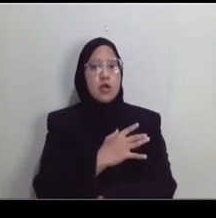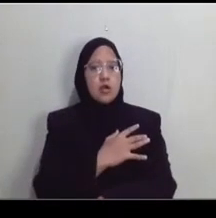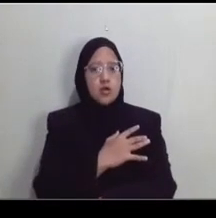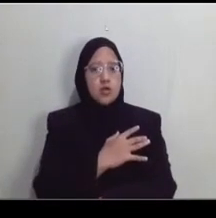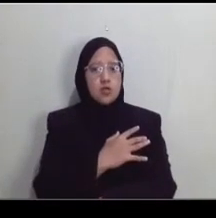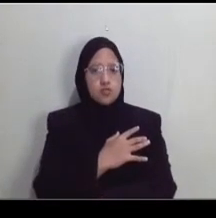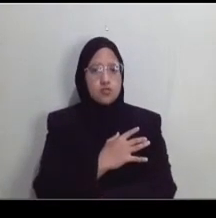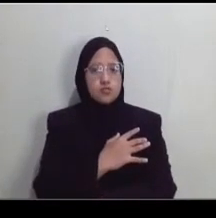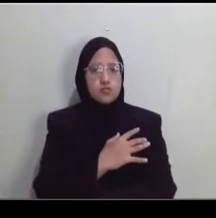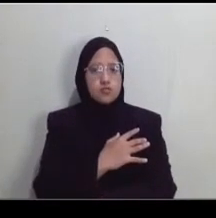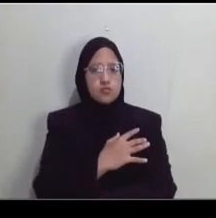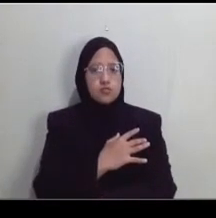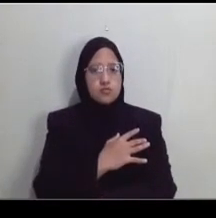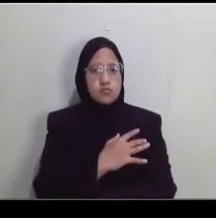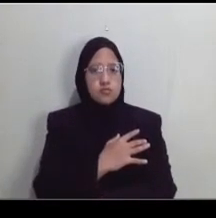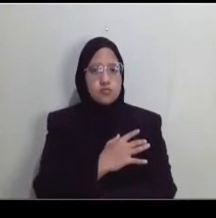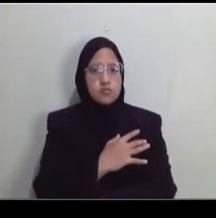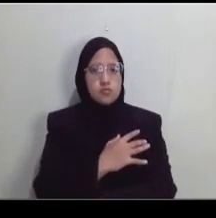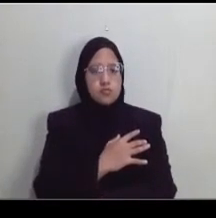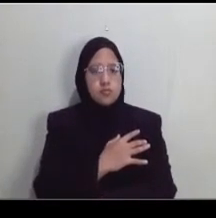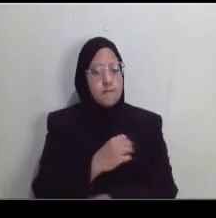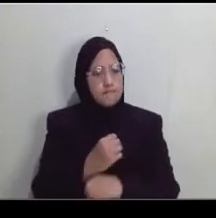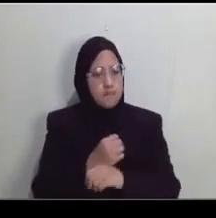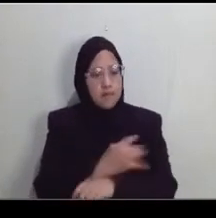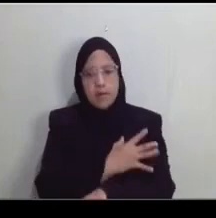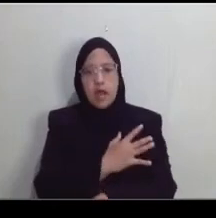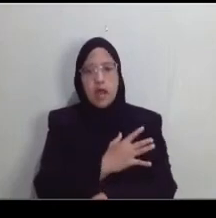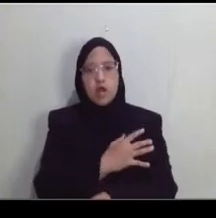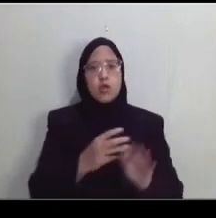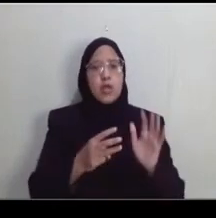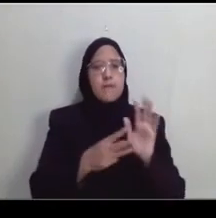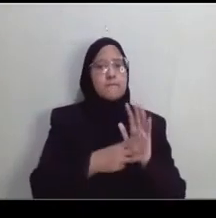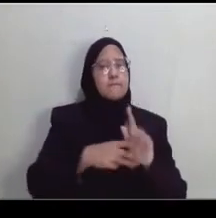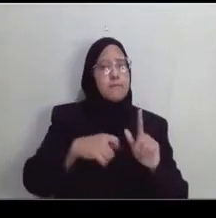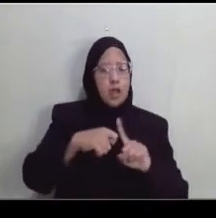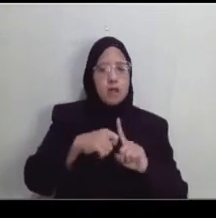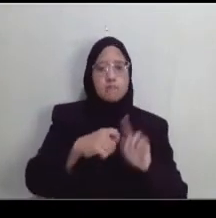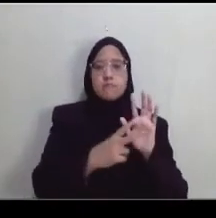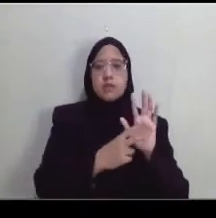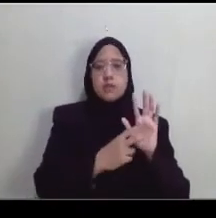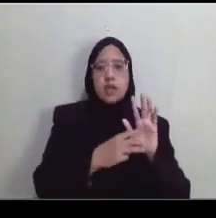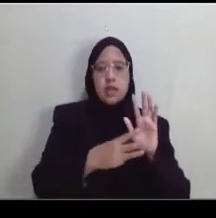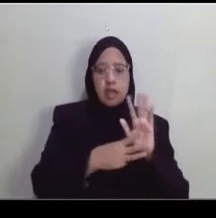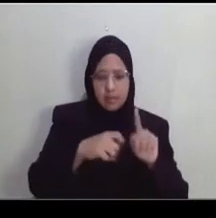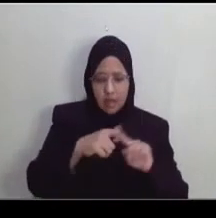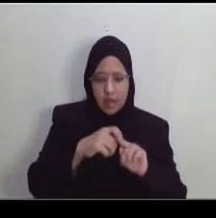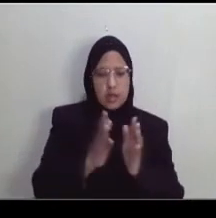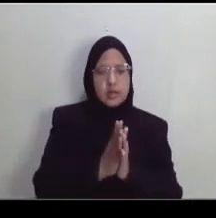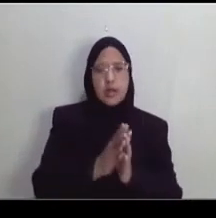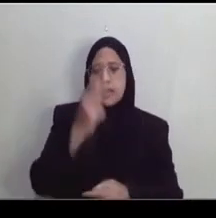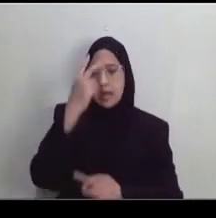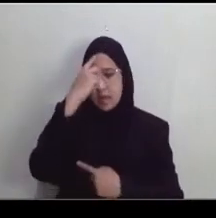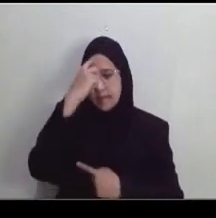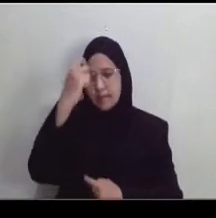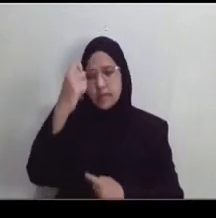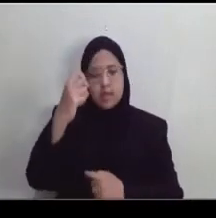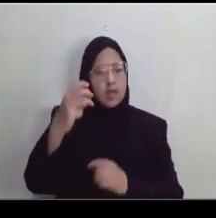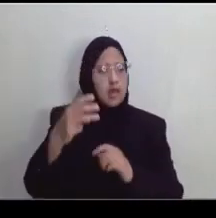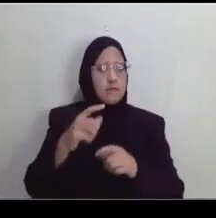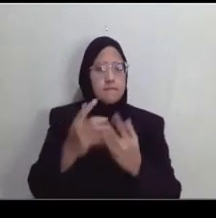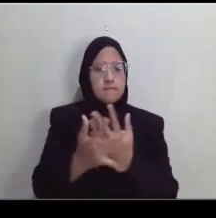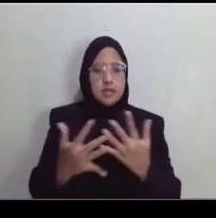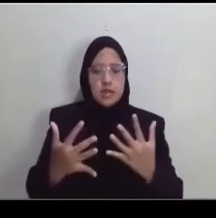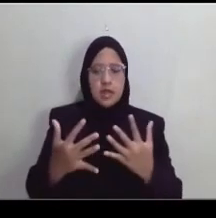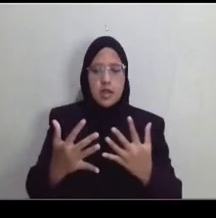keluhuran martabat mahkamah konstitusi dan tingkat kepercayaan masyarakat terhadap Mahkamah Konstitusi Oleh